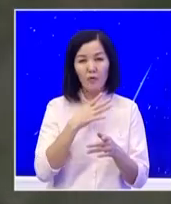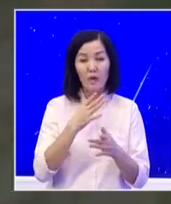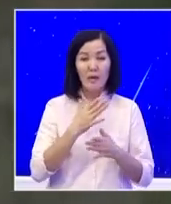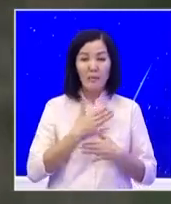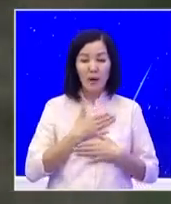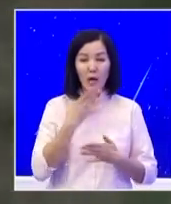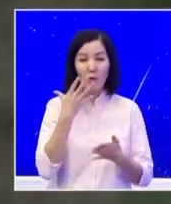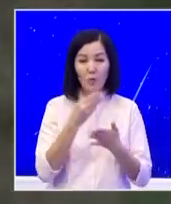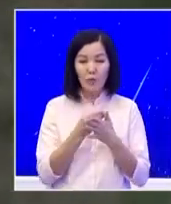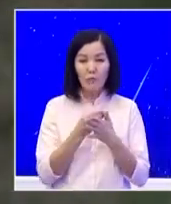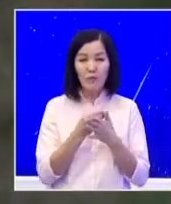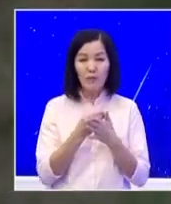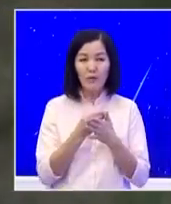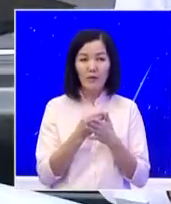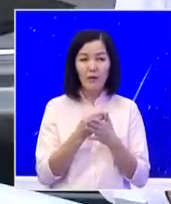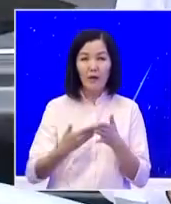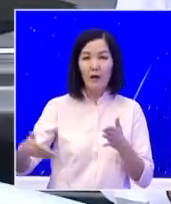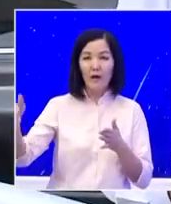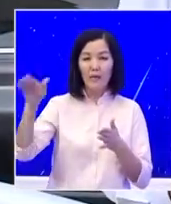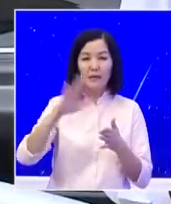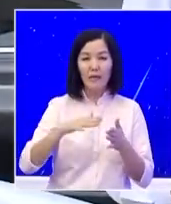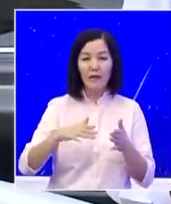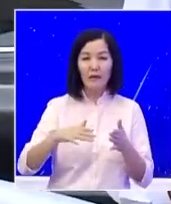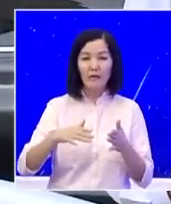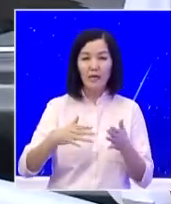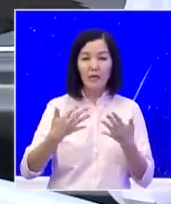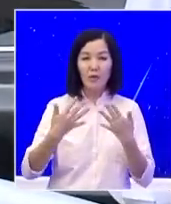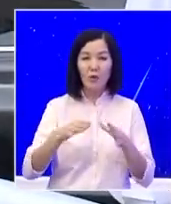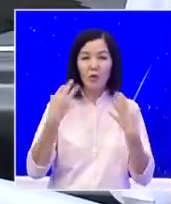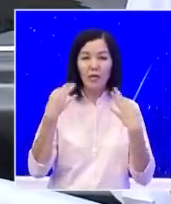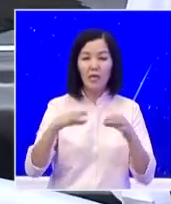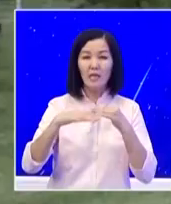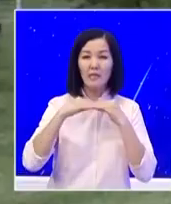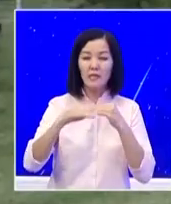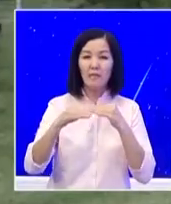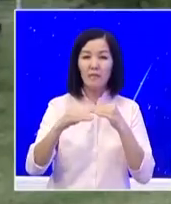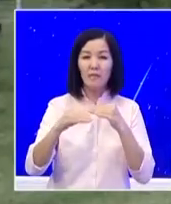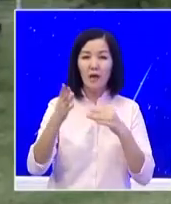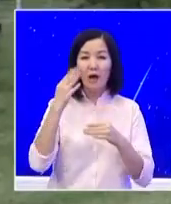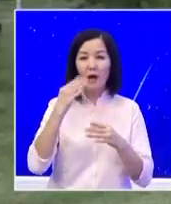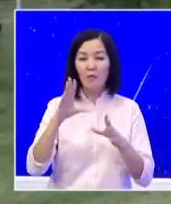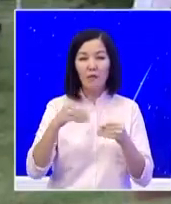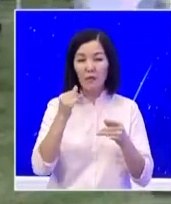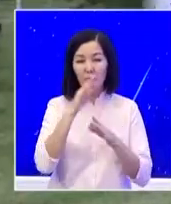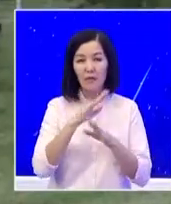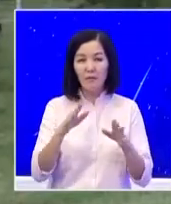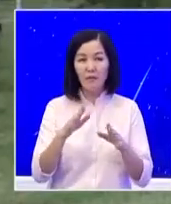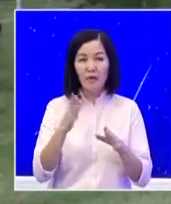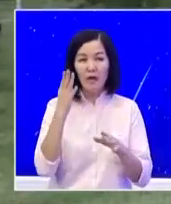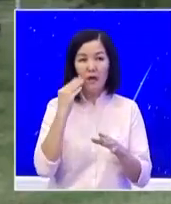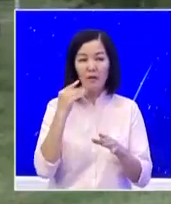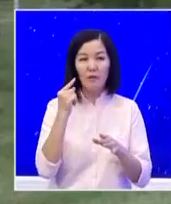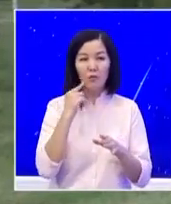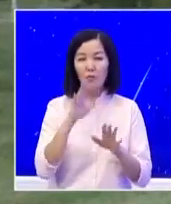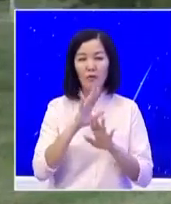мынау өзімнің асқақ тауларымдай, биіктік, кең даламдай, кеңдікті Алматы маған бере алмайды. Алматы маған өкпелі емес, менің